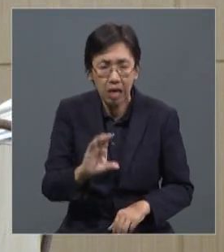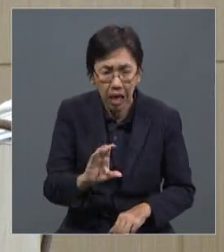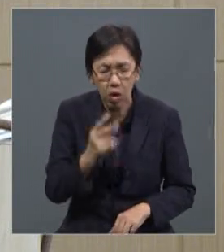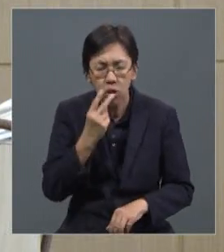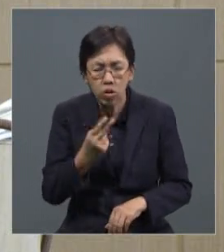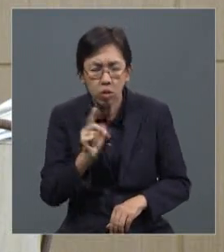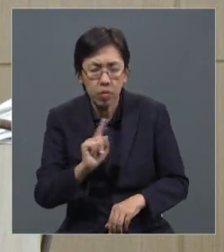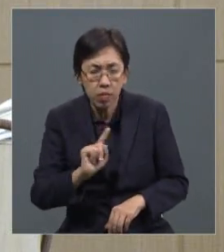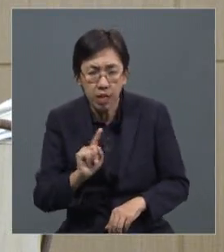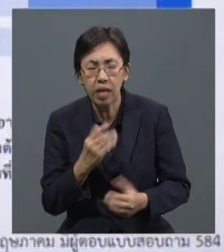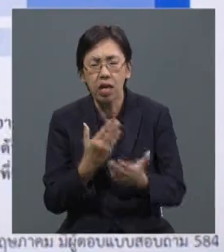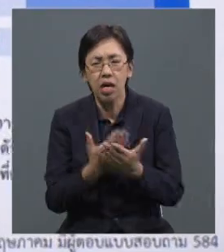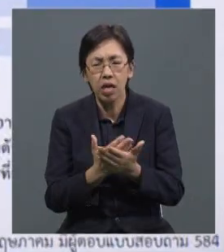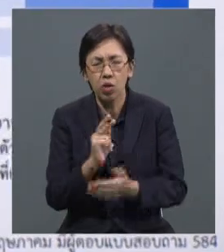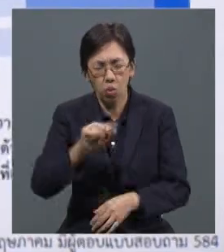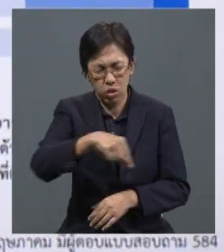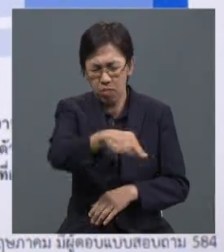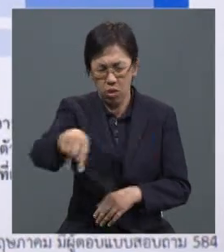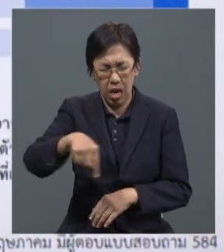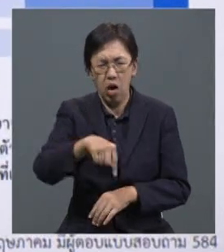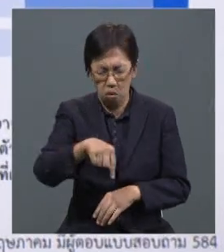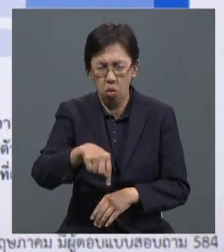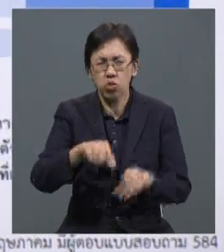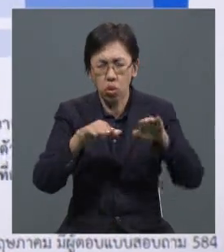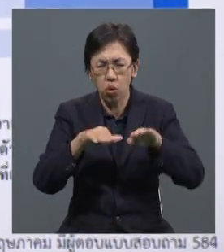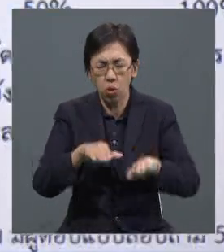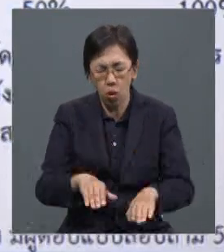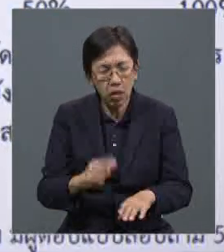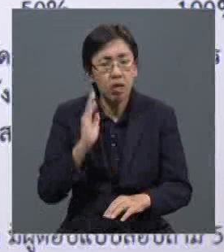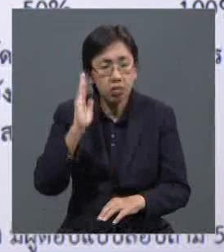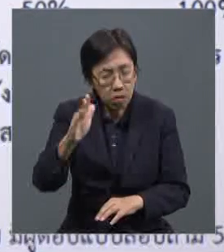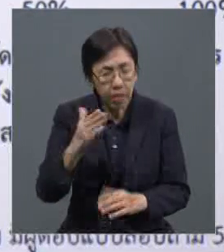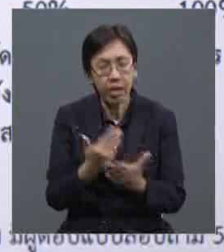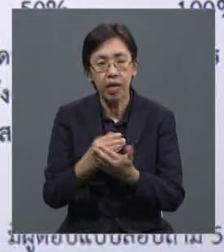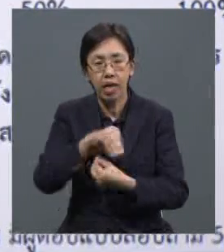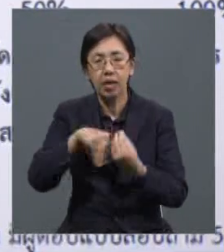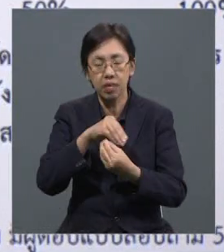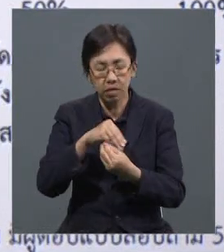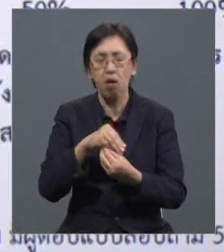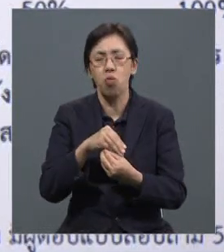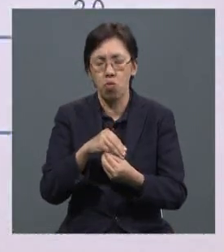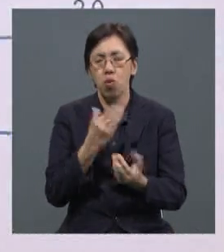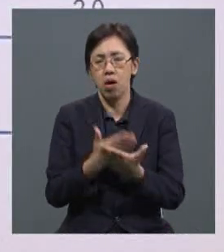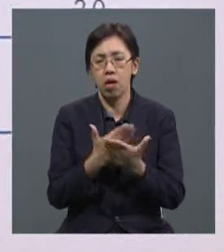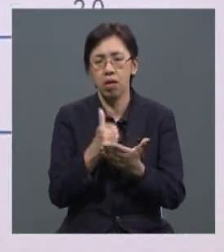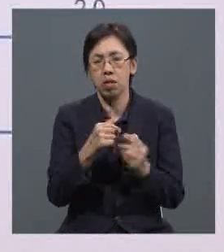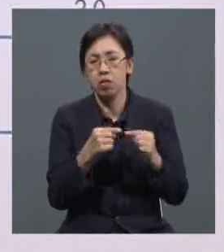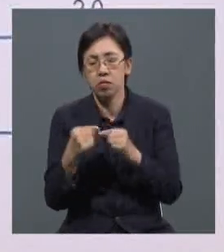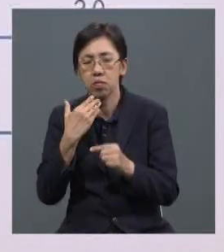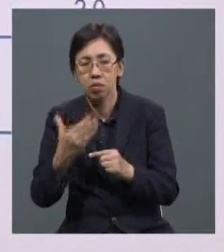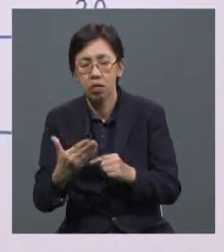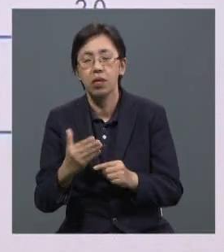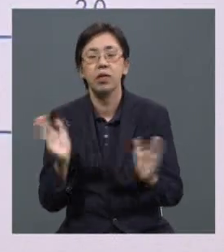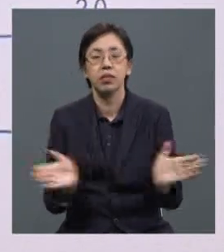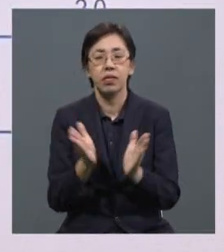ดสัดส่วนหนี้ครัวเรือนต่อรายได้และสร้างเสถียรภาพระบบการเงินในระยะยาวจึงสนับสนุนนโยบายของธ